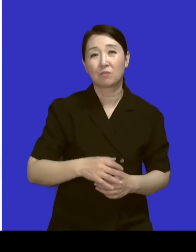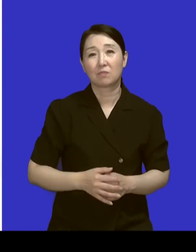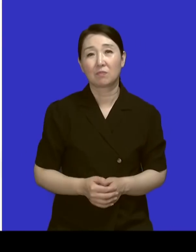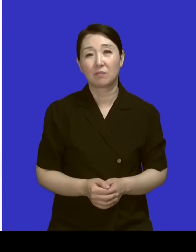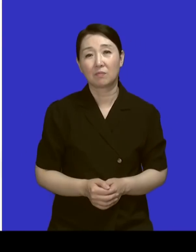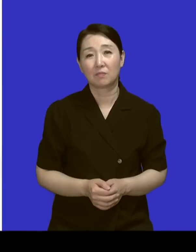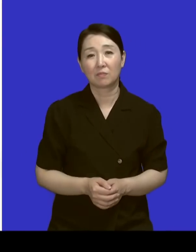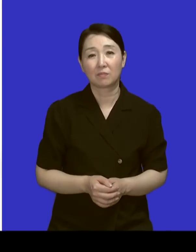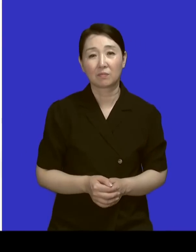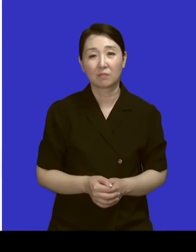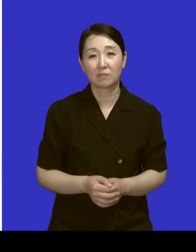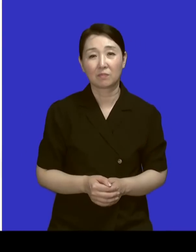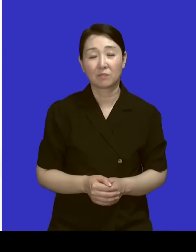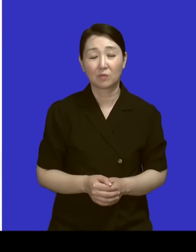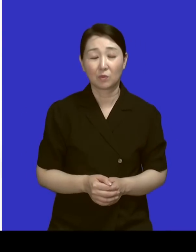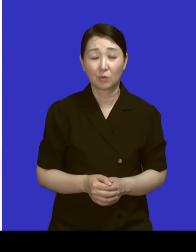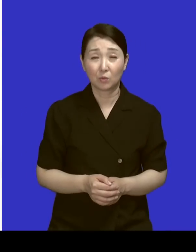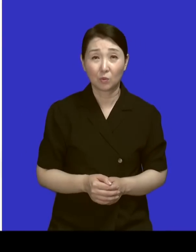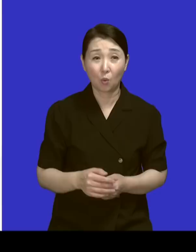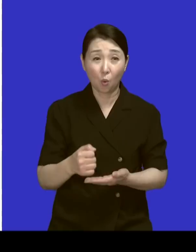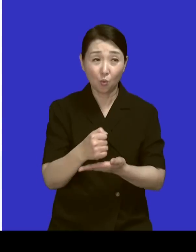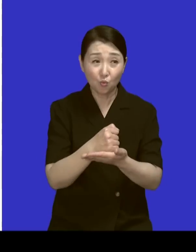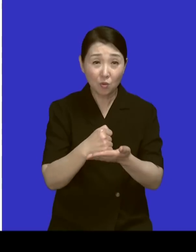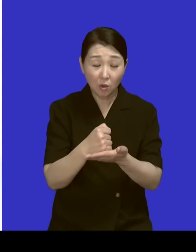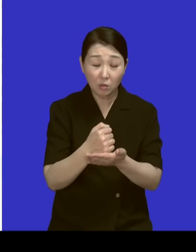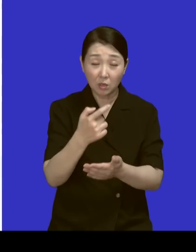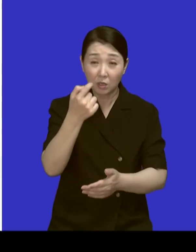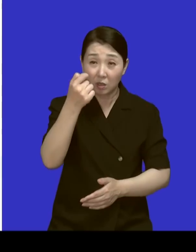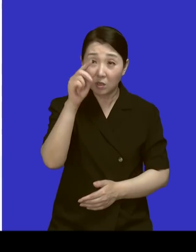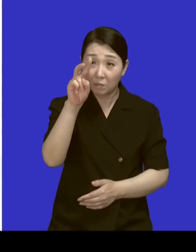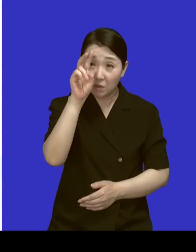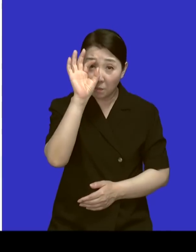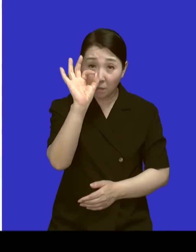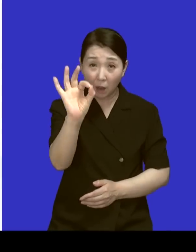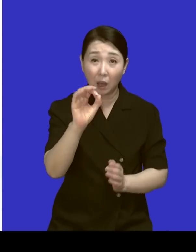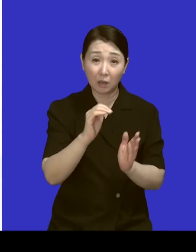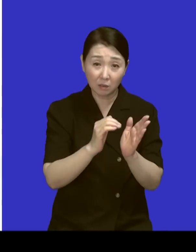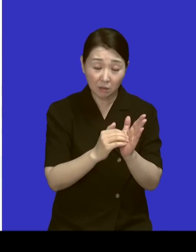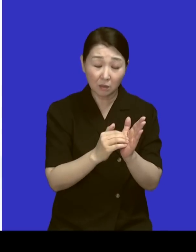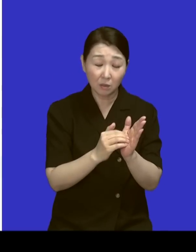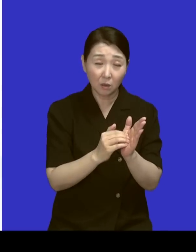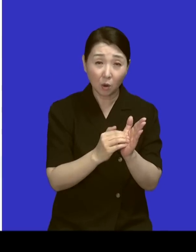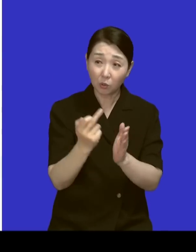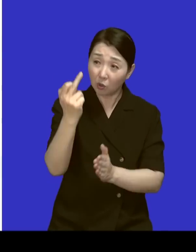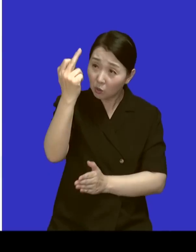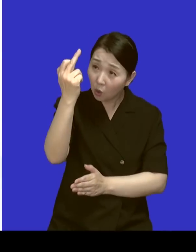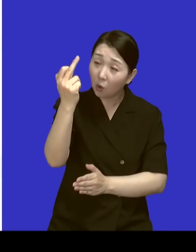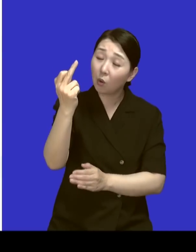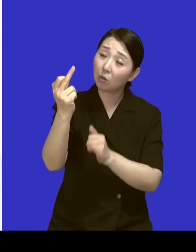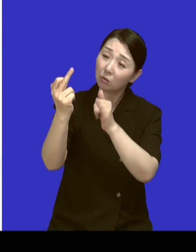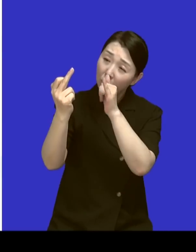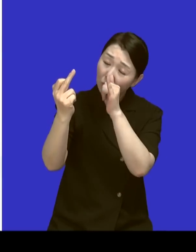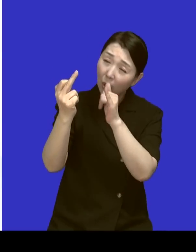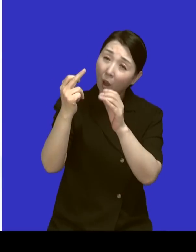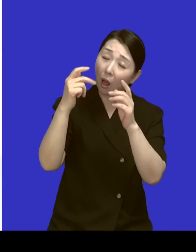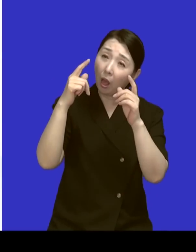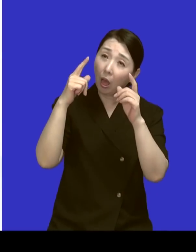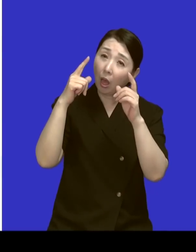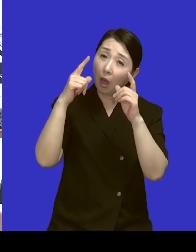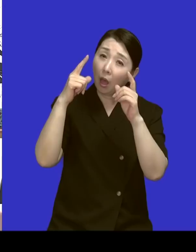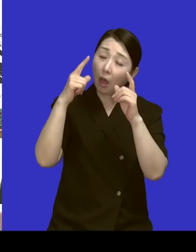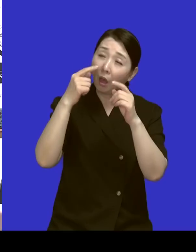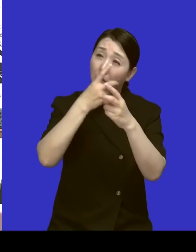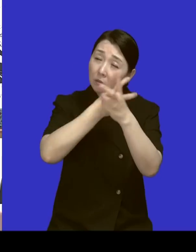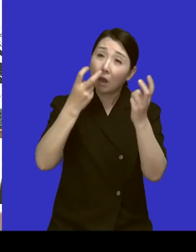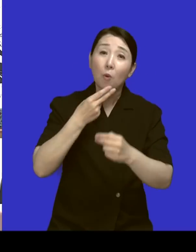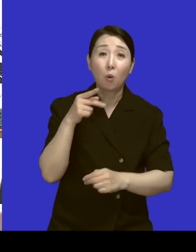예. 그러다가 우연히 TV를 봤는데 인간극장 같은 TV를 봤는데 예. 거기 어떤 형이 나오는데 잠을 자지 않는 형인